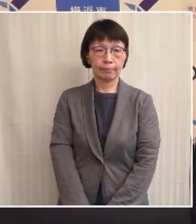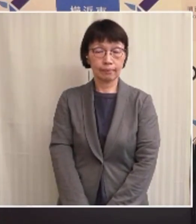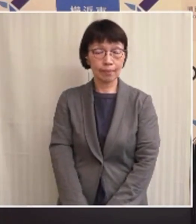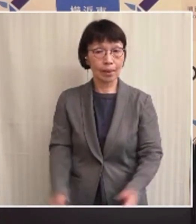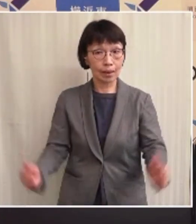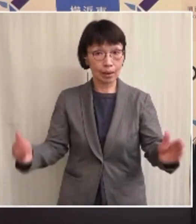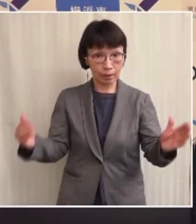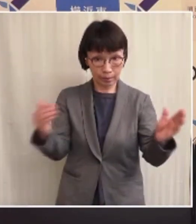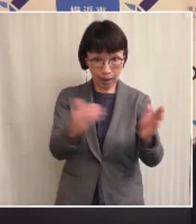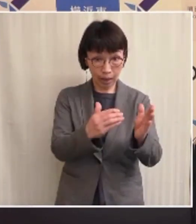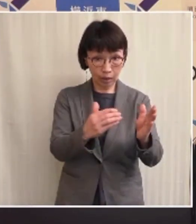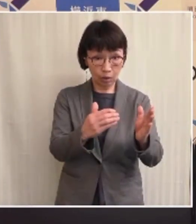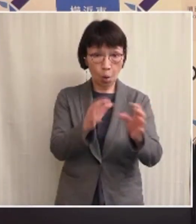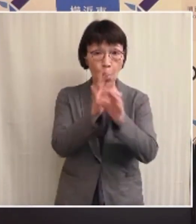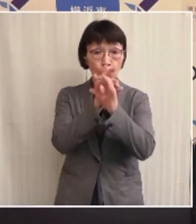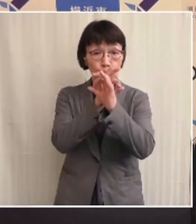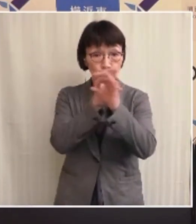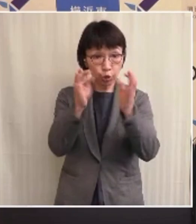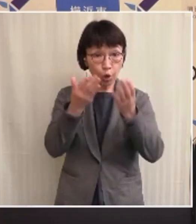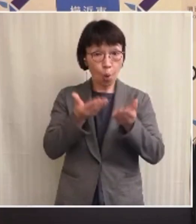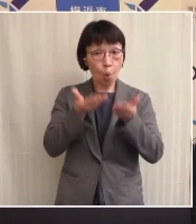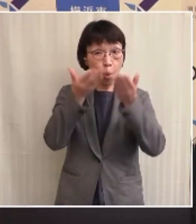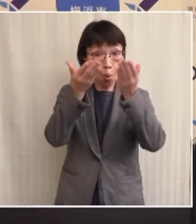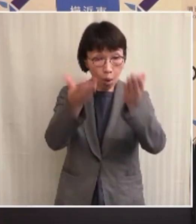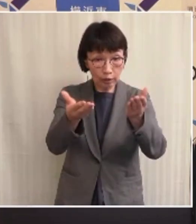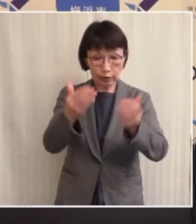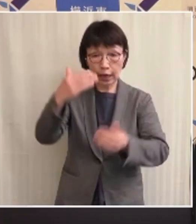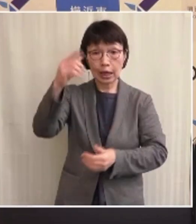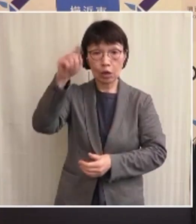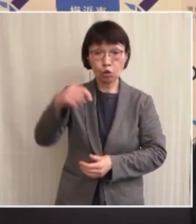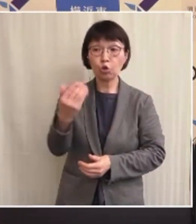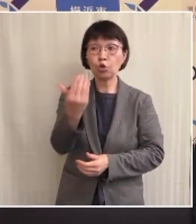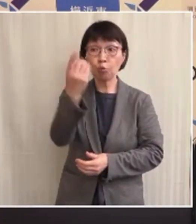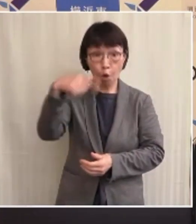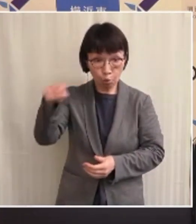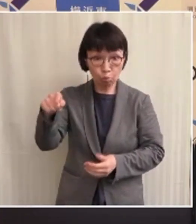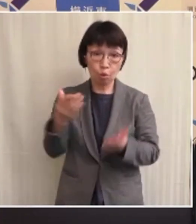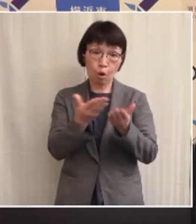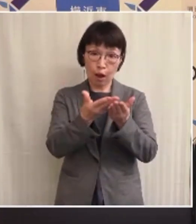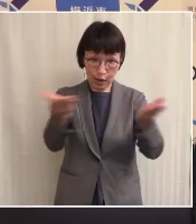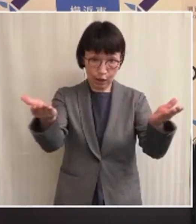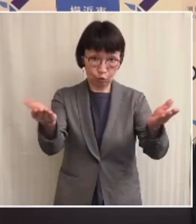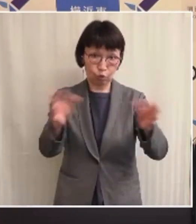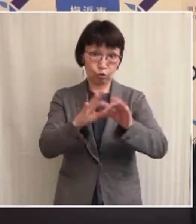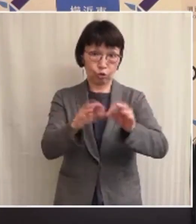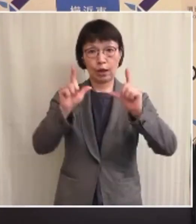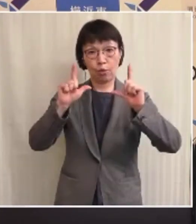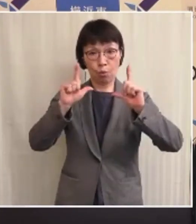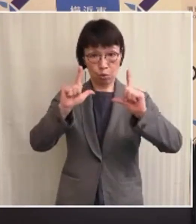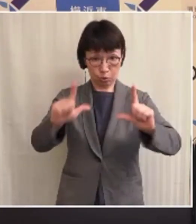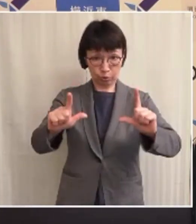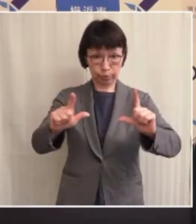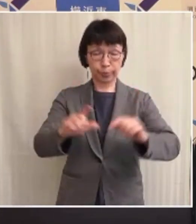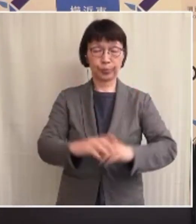最後にですね、無料お預かりクーポンの配布についてご報告をいたします。